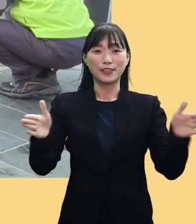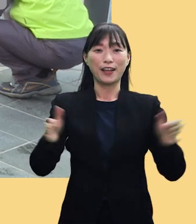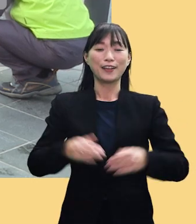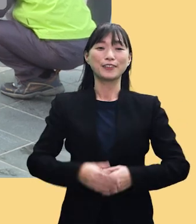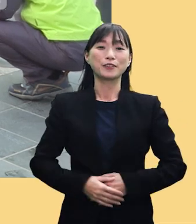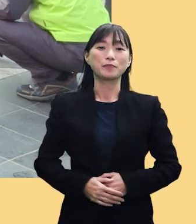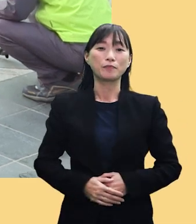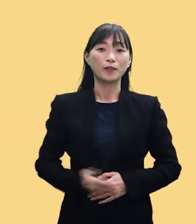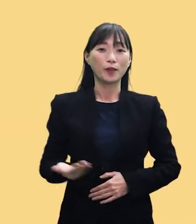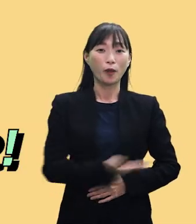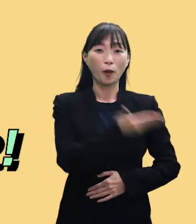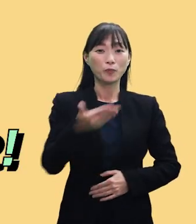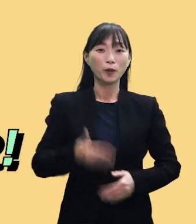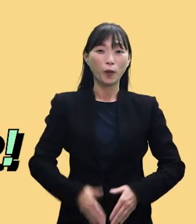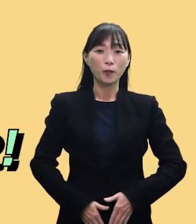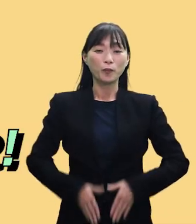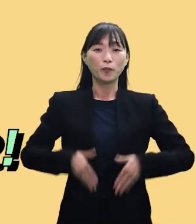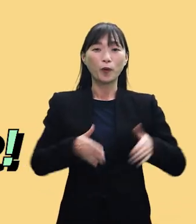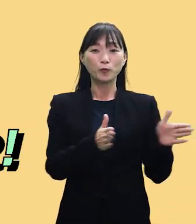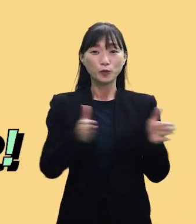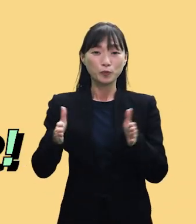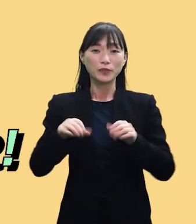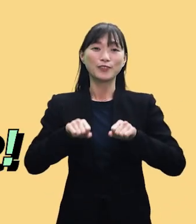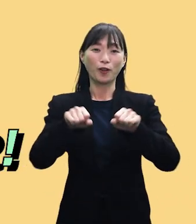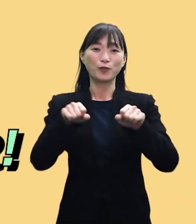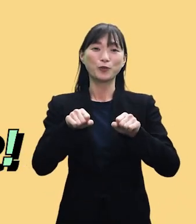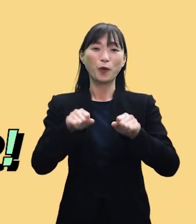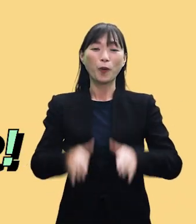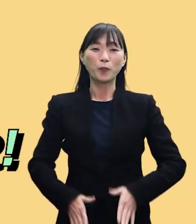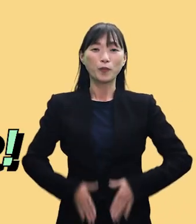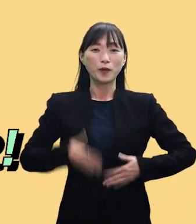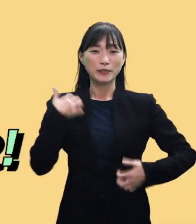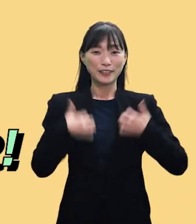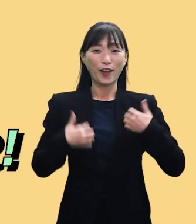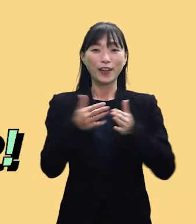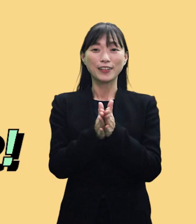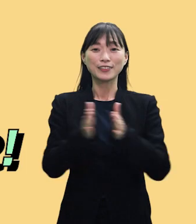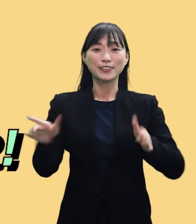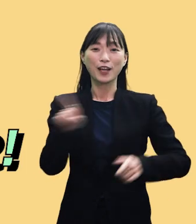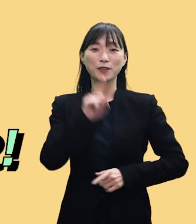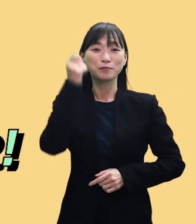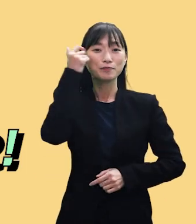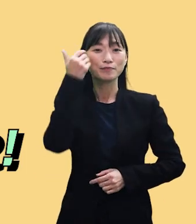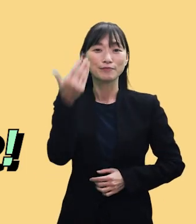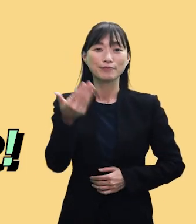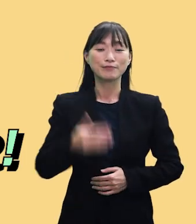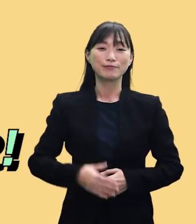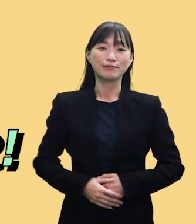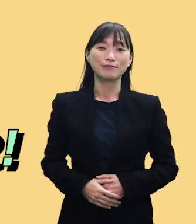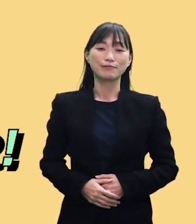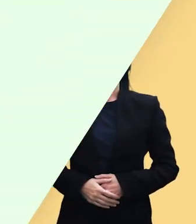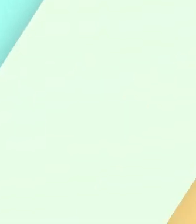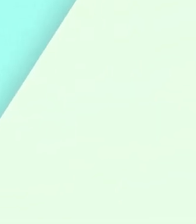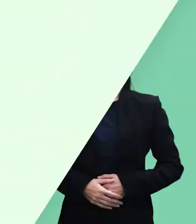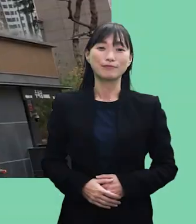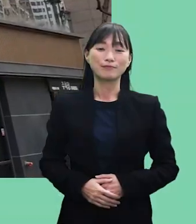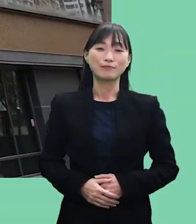대청소를 실시했습니다. 여러분도 봄맞이 대청소로 새봄 활기차게 맞이해보는 건